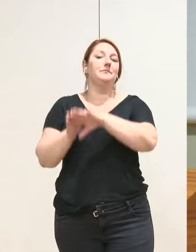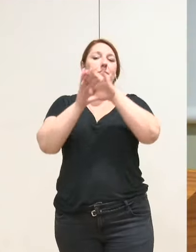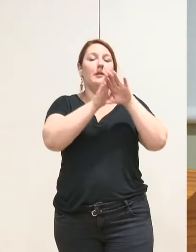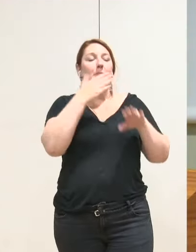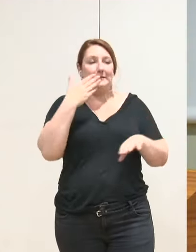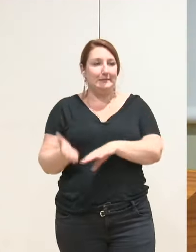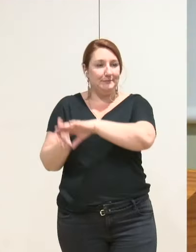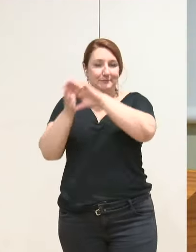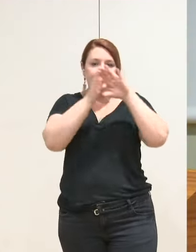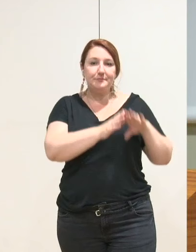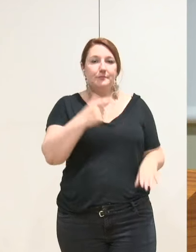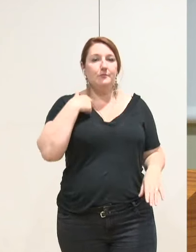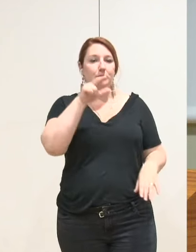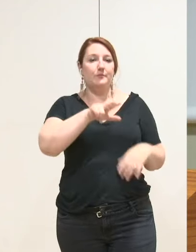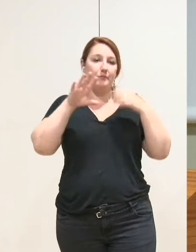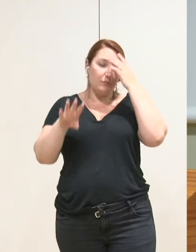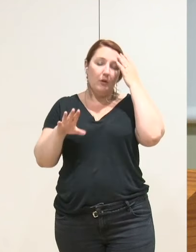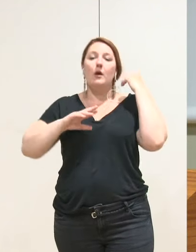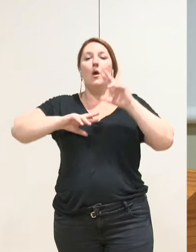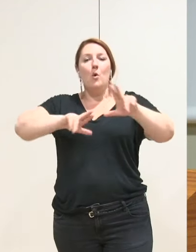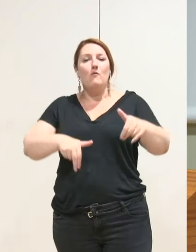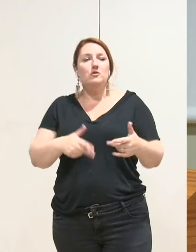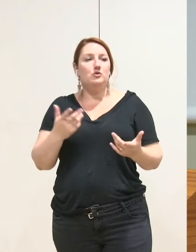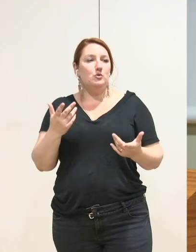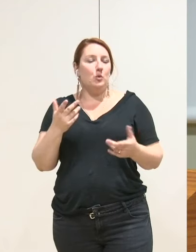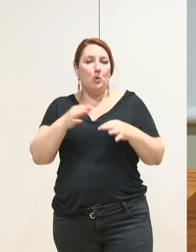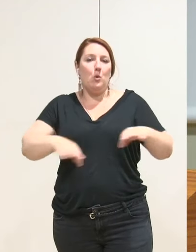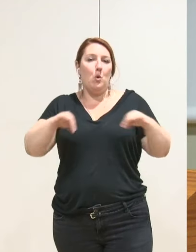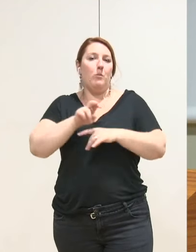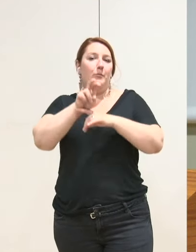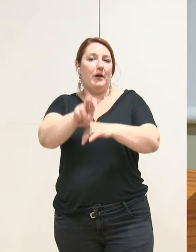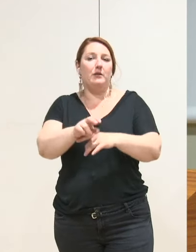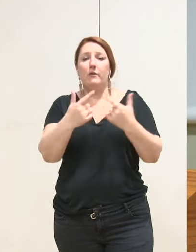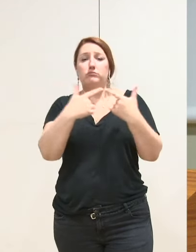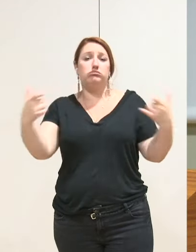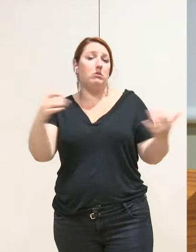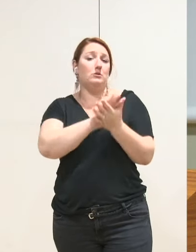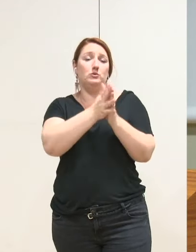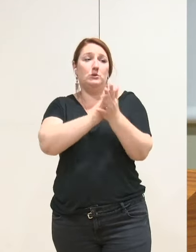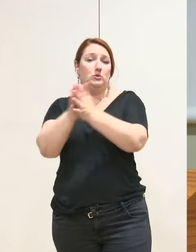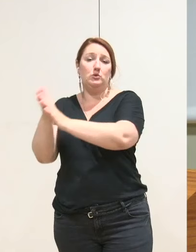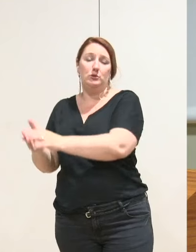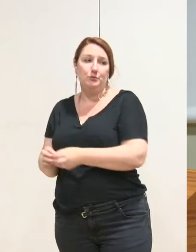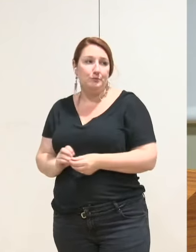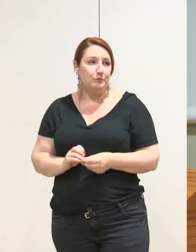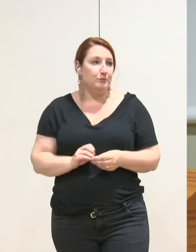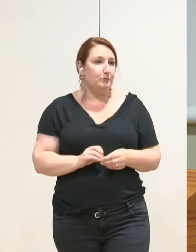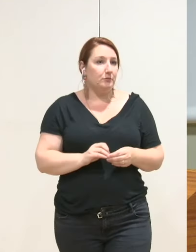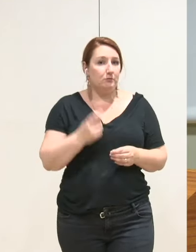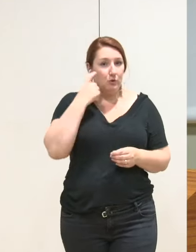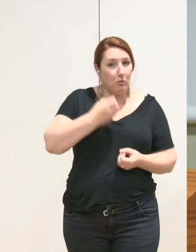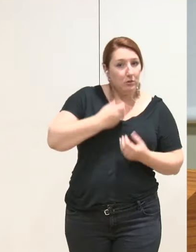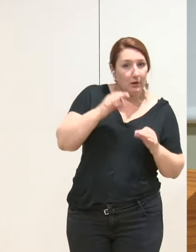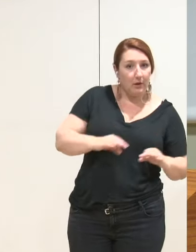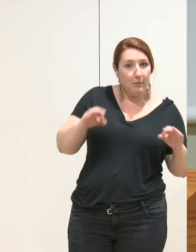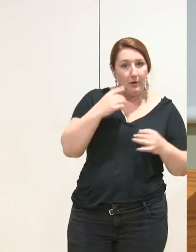remercie la 35 c'est des conventions de mise à disposition de locaux avec différentes associations pas de commentaire